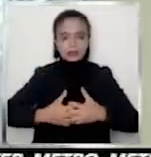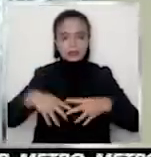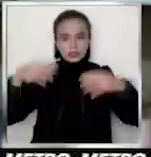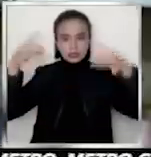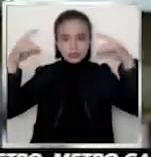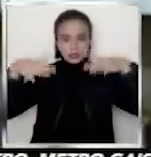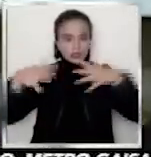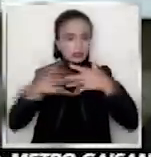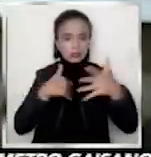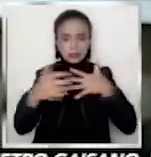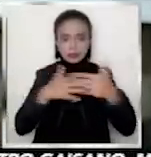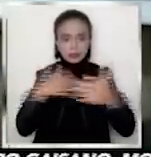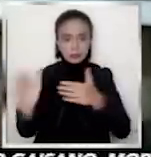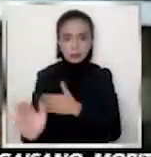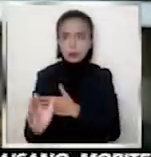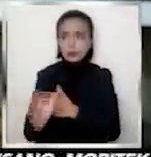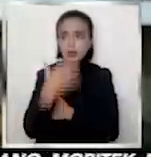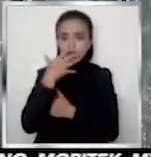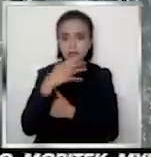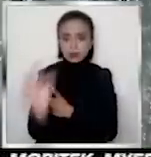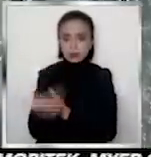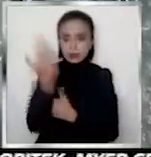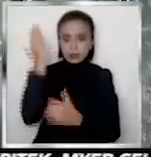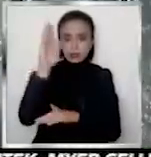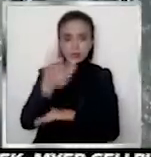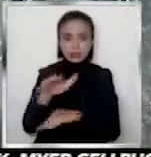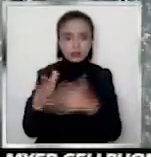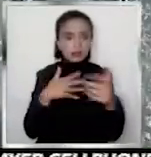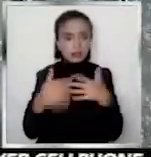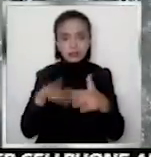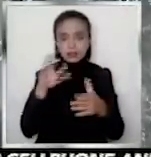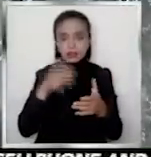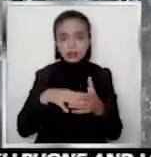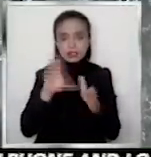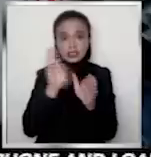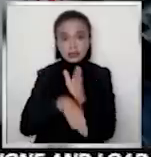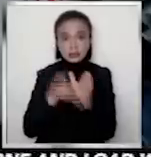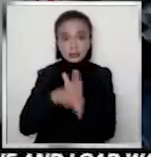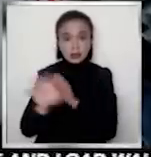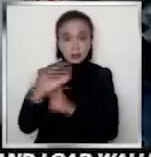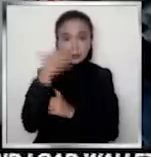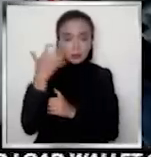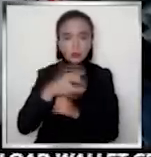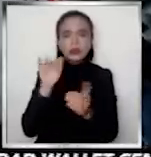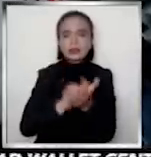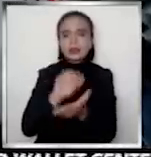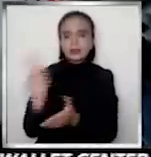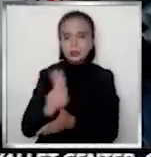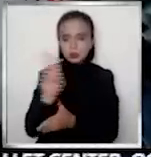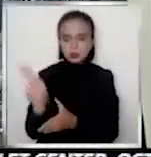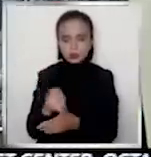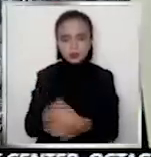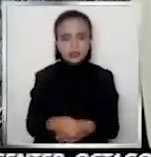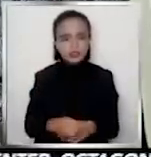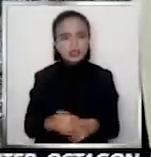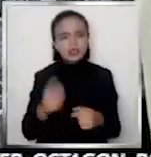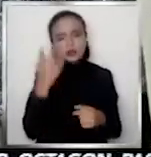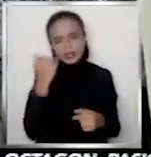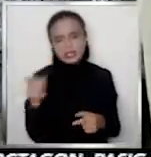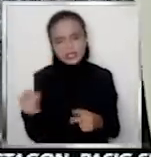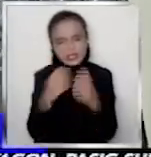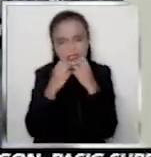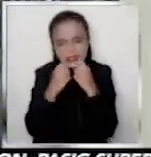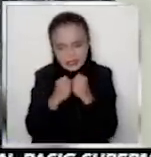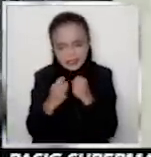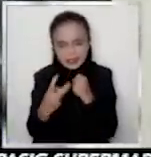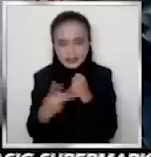sa araw. At sa halip ng mga heavy duty, murang electric fan na lamang daw ang ginagamit nila. Ang dami pero matipid kasi yan eh. Sobrang